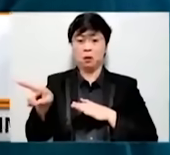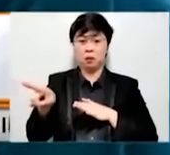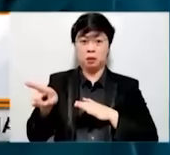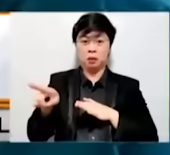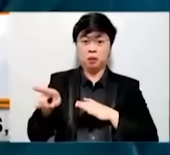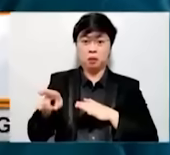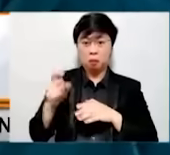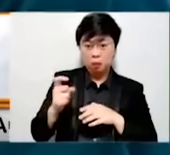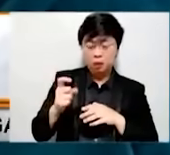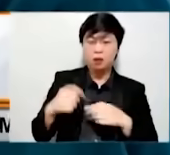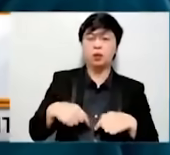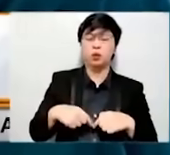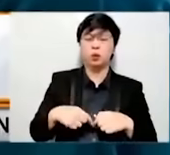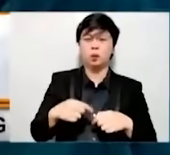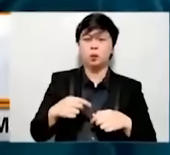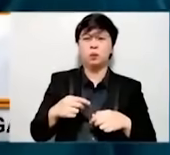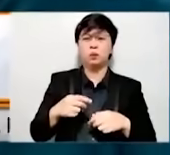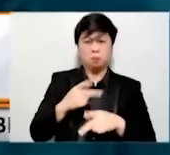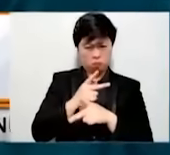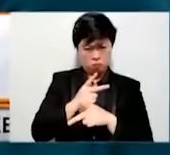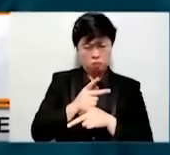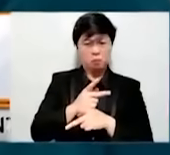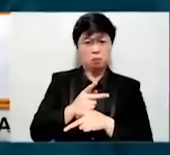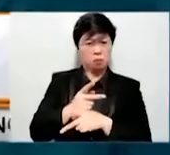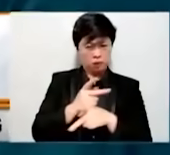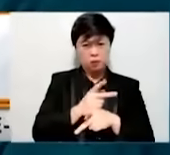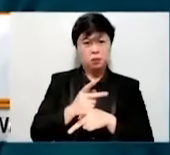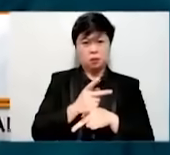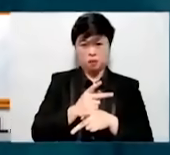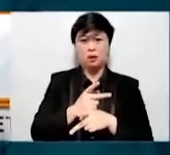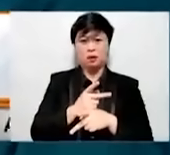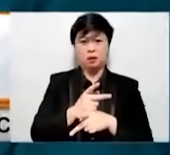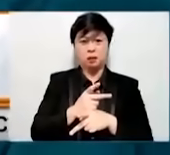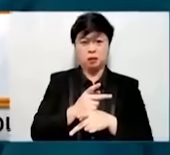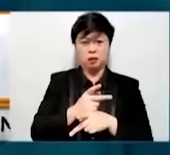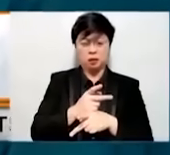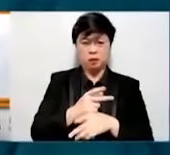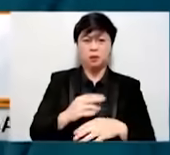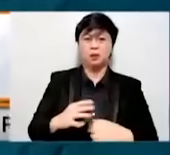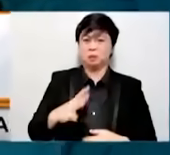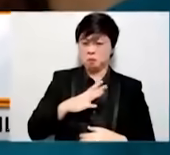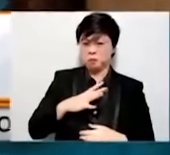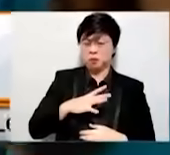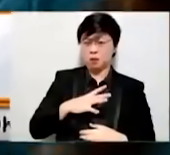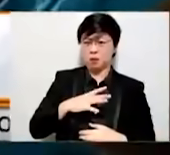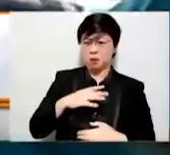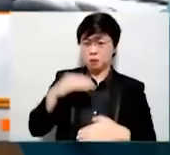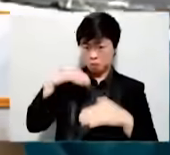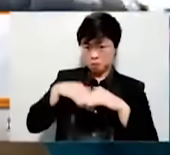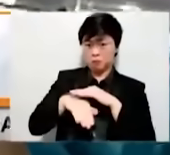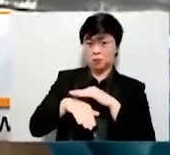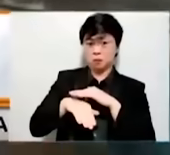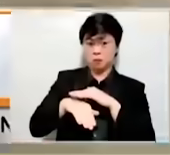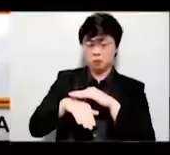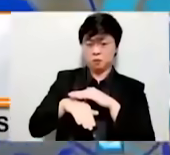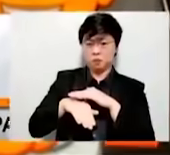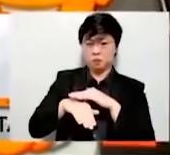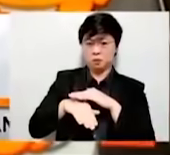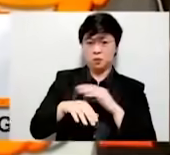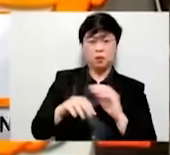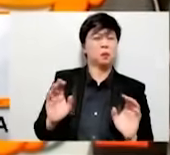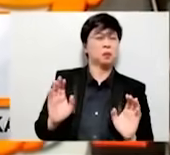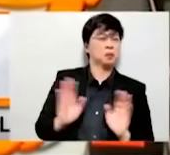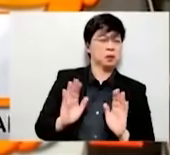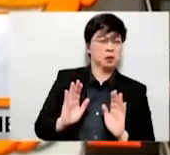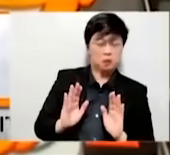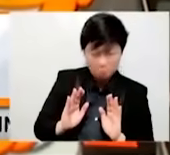pa, talagang tuwid kang bumaba. Tuwid kang tumaas, tuwid ka din bababa.